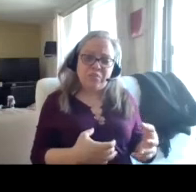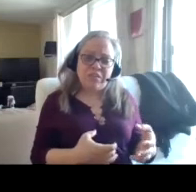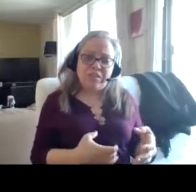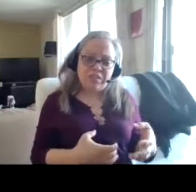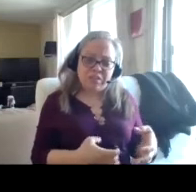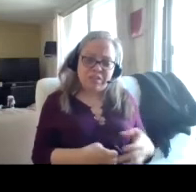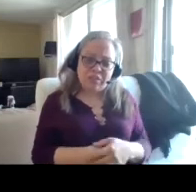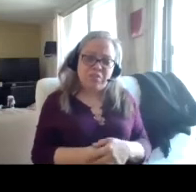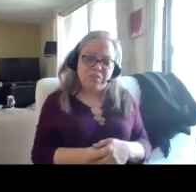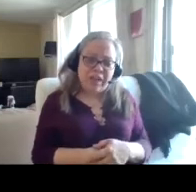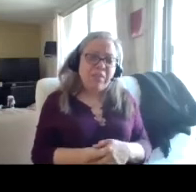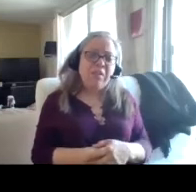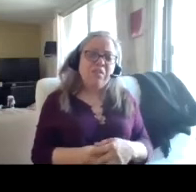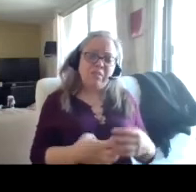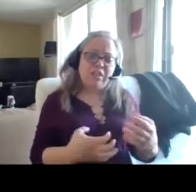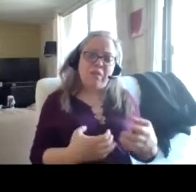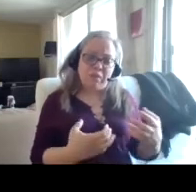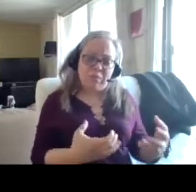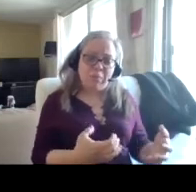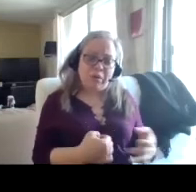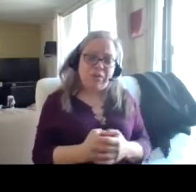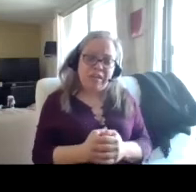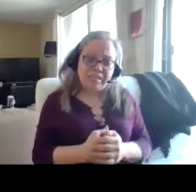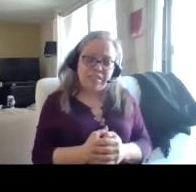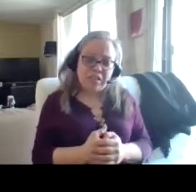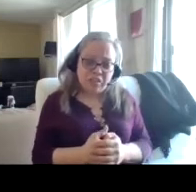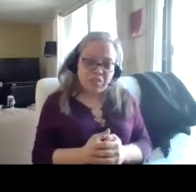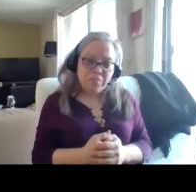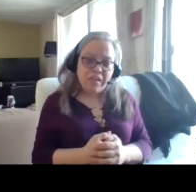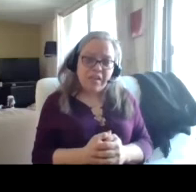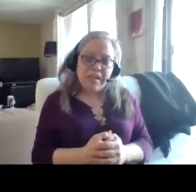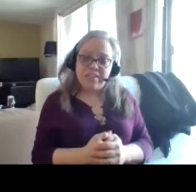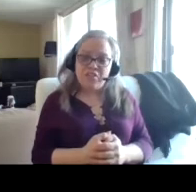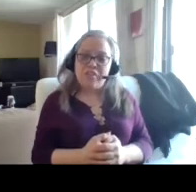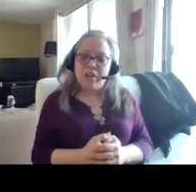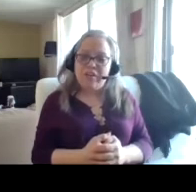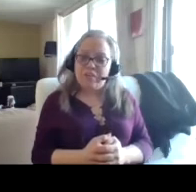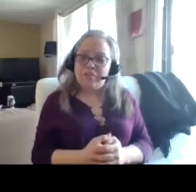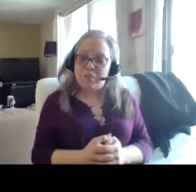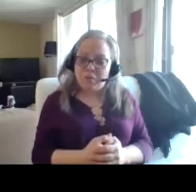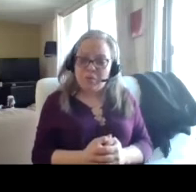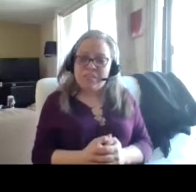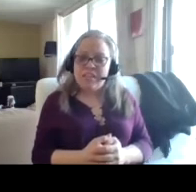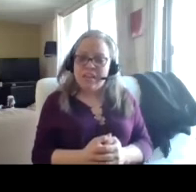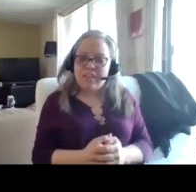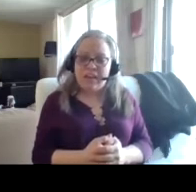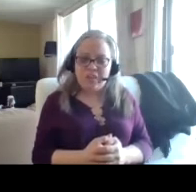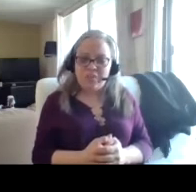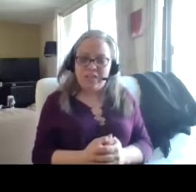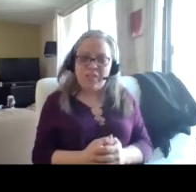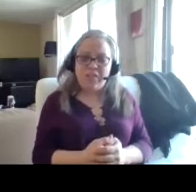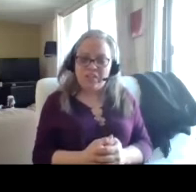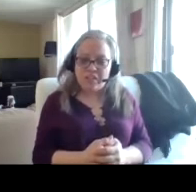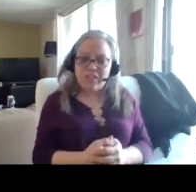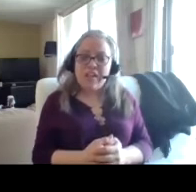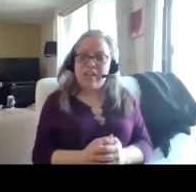risque accru. Donc, les gens qui souffrent d'un problème de santé seront vaccinés en premier,